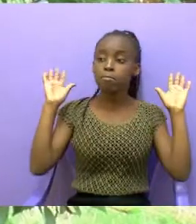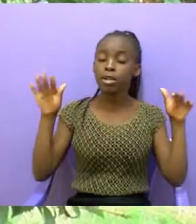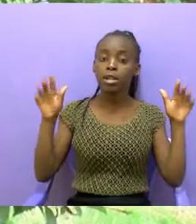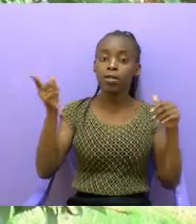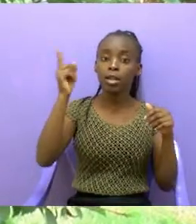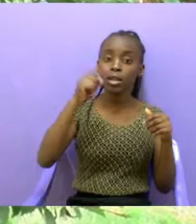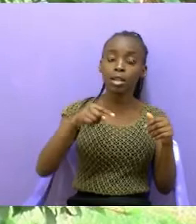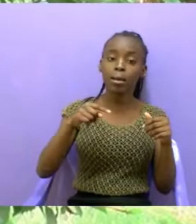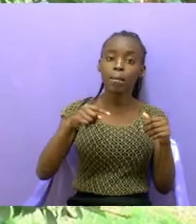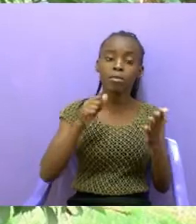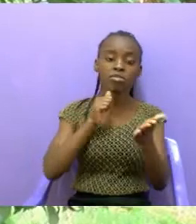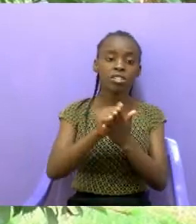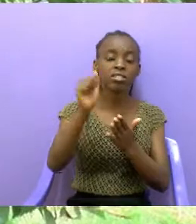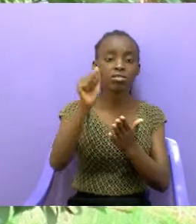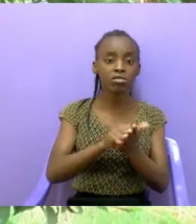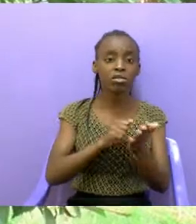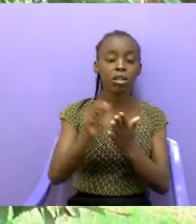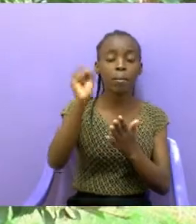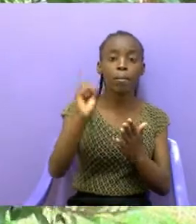waliokuwamo wote